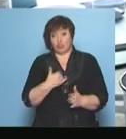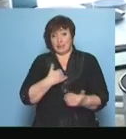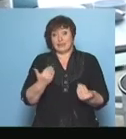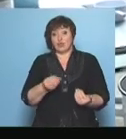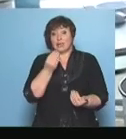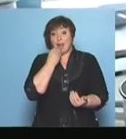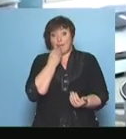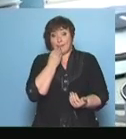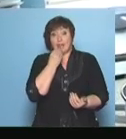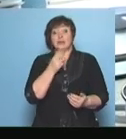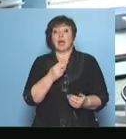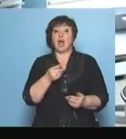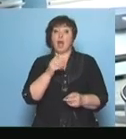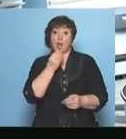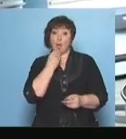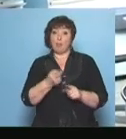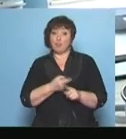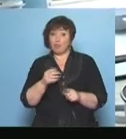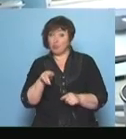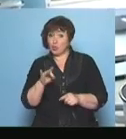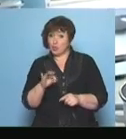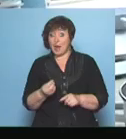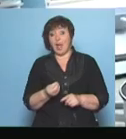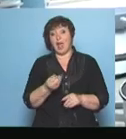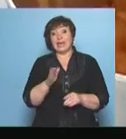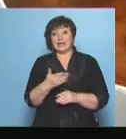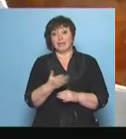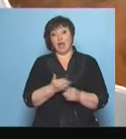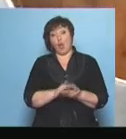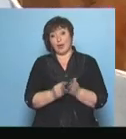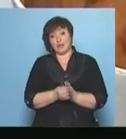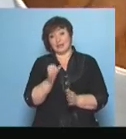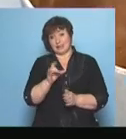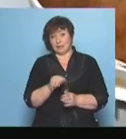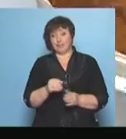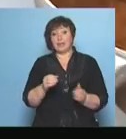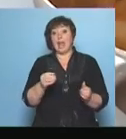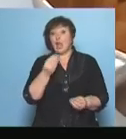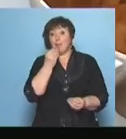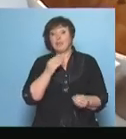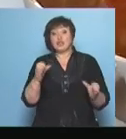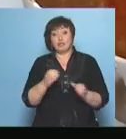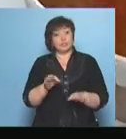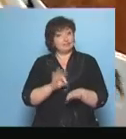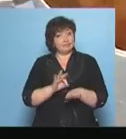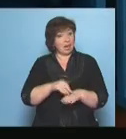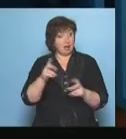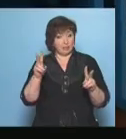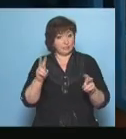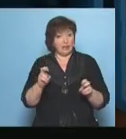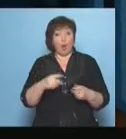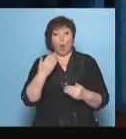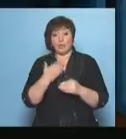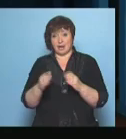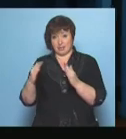обед пюре картофельное, рыбные котлеты и салат. Пищеблок – больная тема. Он находится в отдельном здании, и не раз